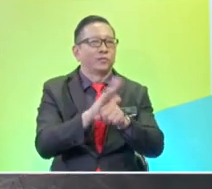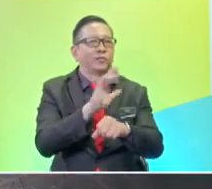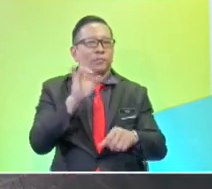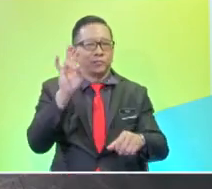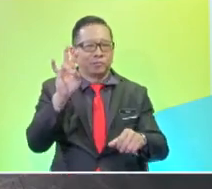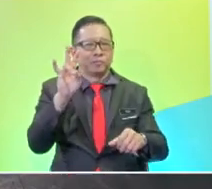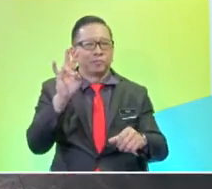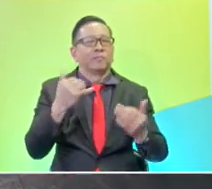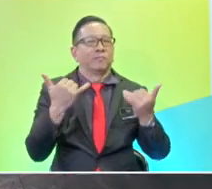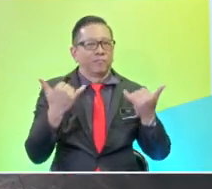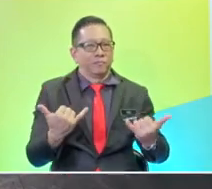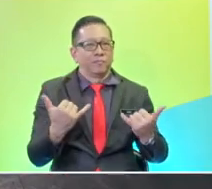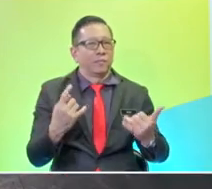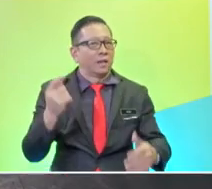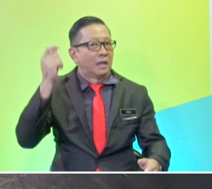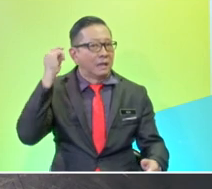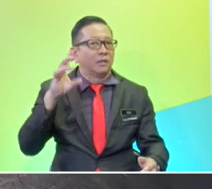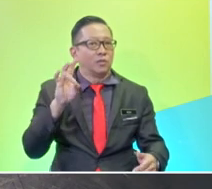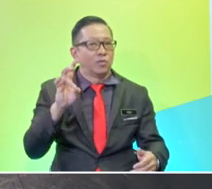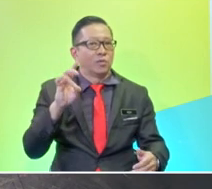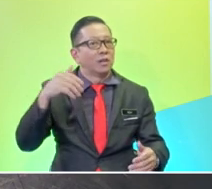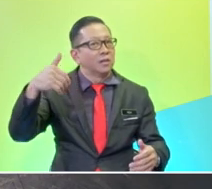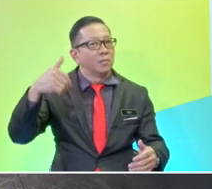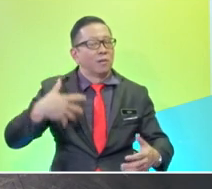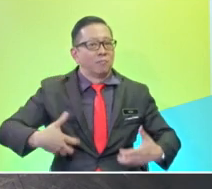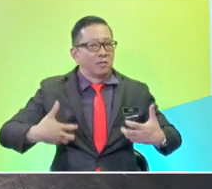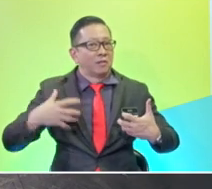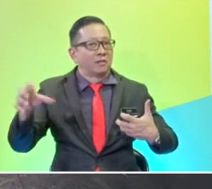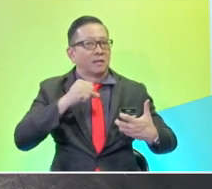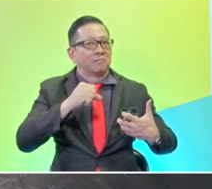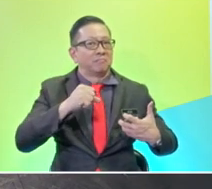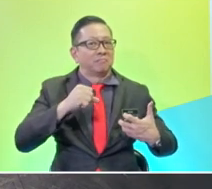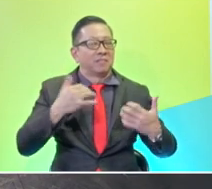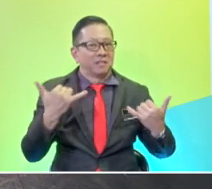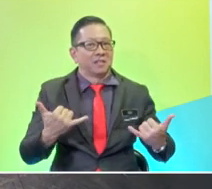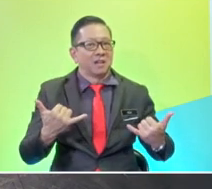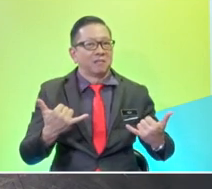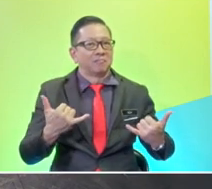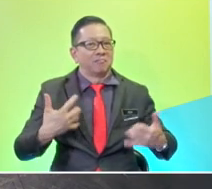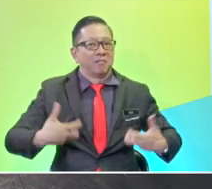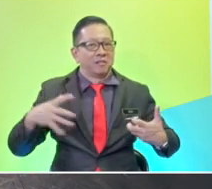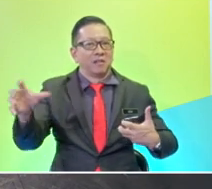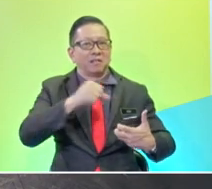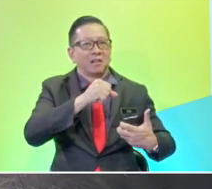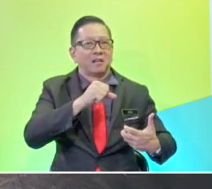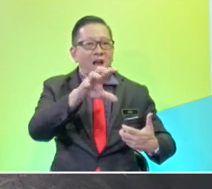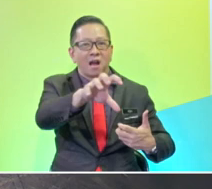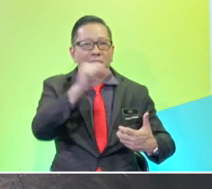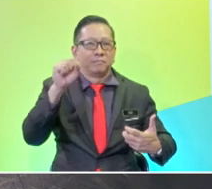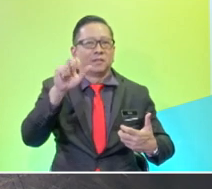7 Jadi sekarang tadi 7 sebelum monyet itu datang sekarang monyet itu datang dia tolak tiga